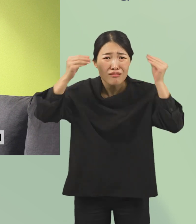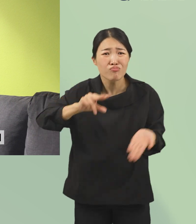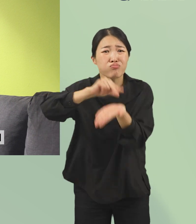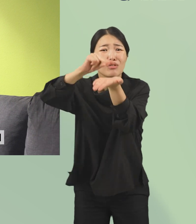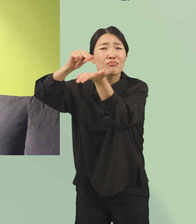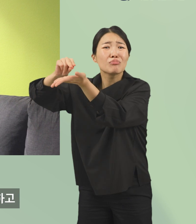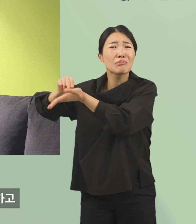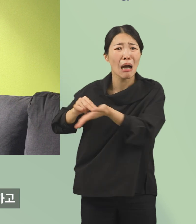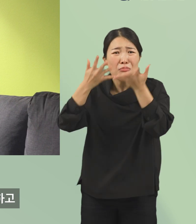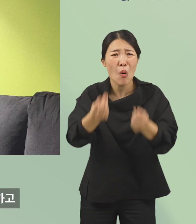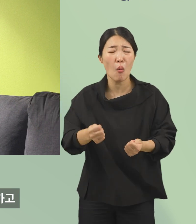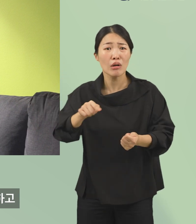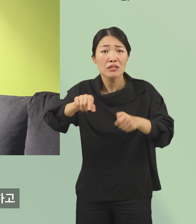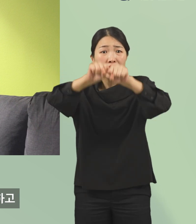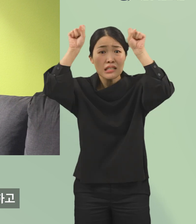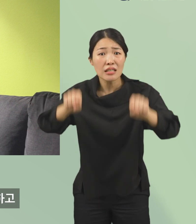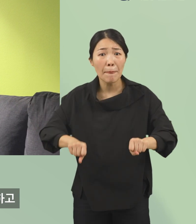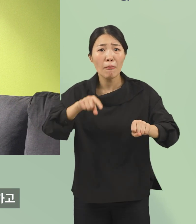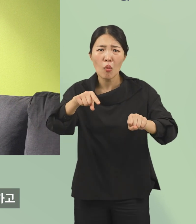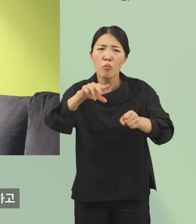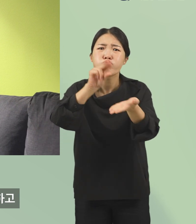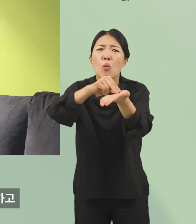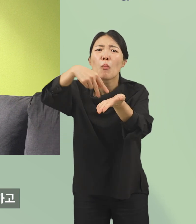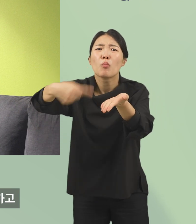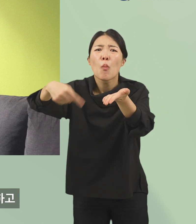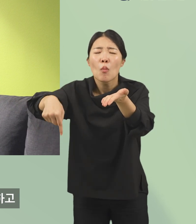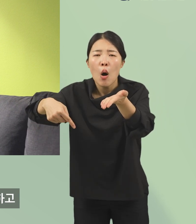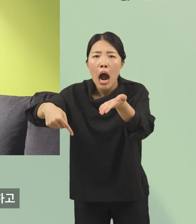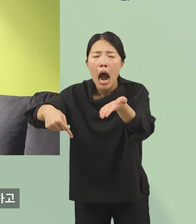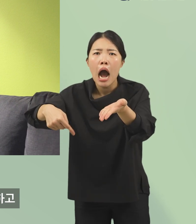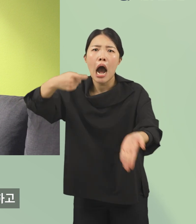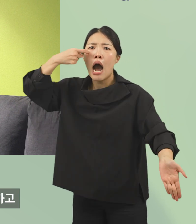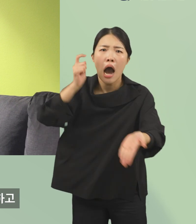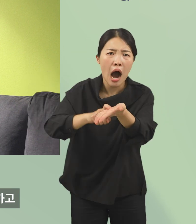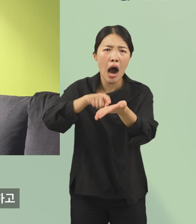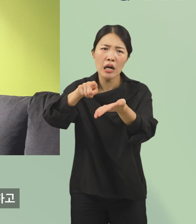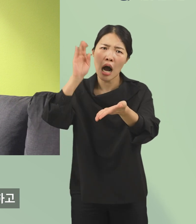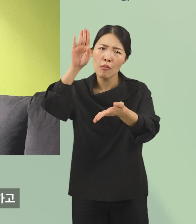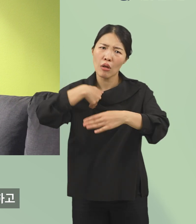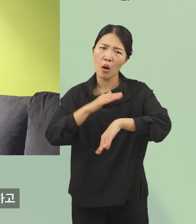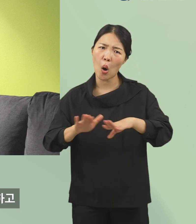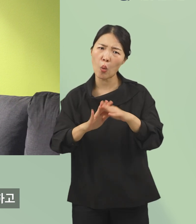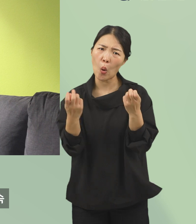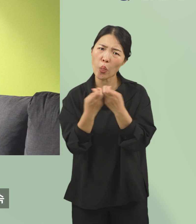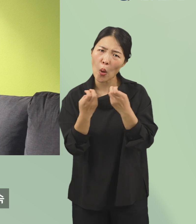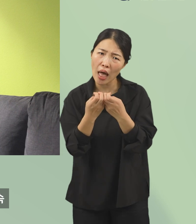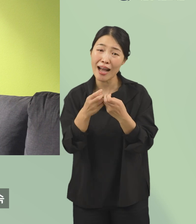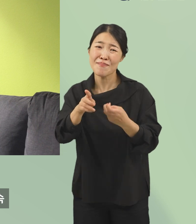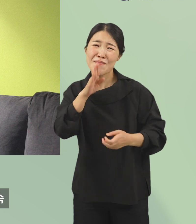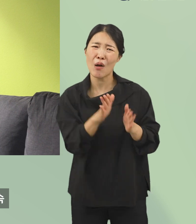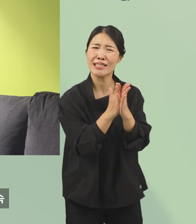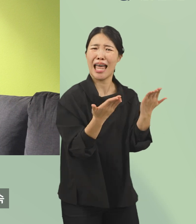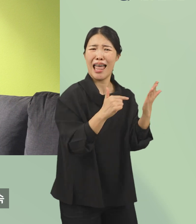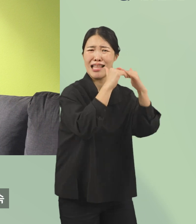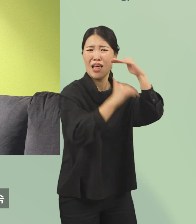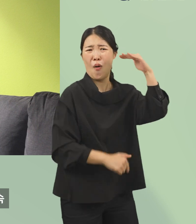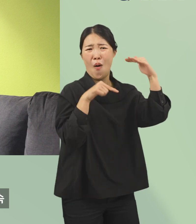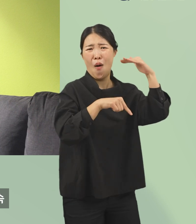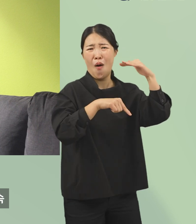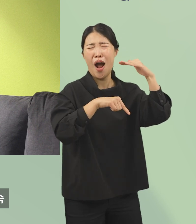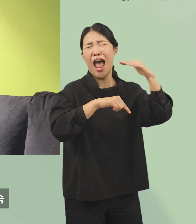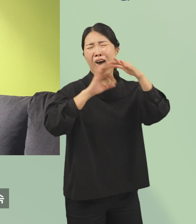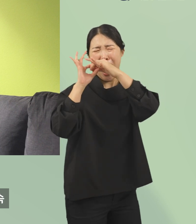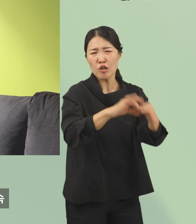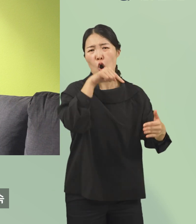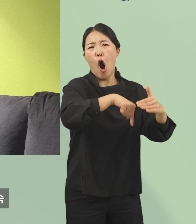가지고 있는지 또 그 시스템을 앞으로 그럼 어떤 문제가 있는지를 직시하고 또 그걸 어떤 식으로 해결해야